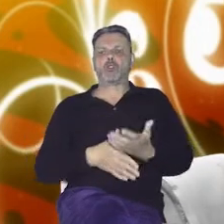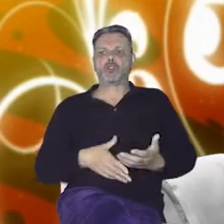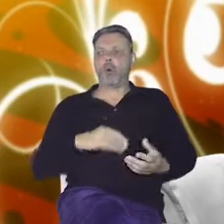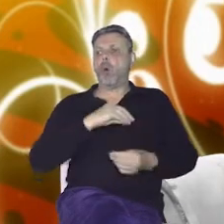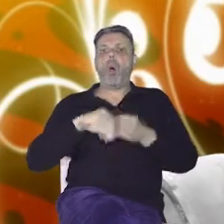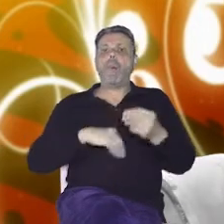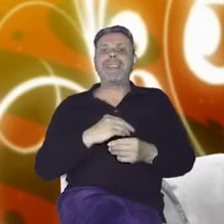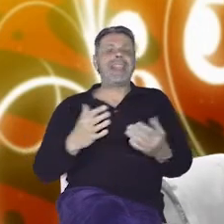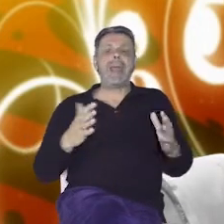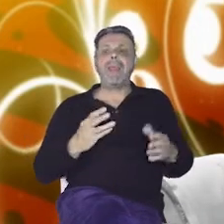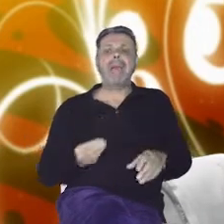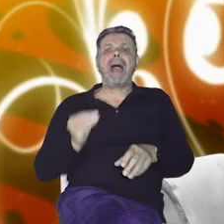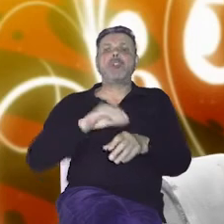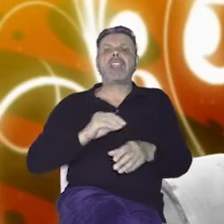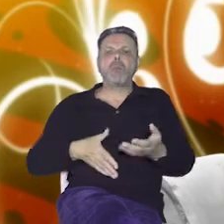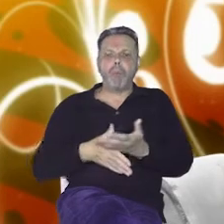nema dodatnu pomoć